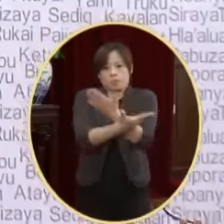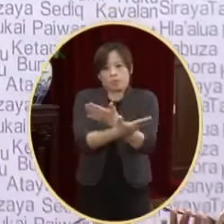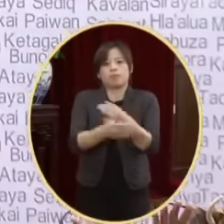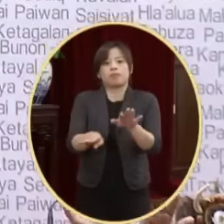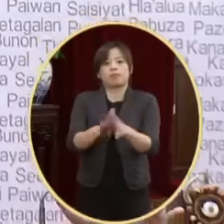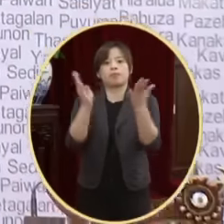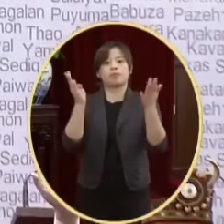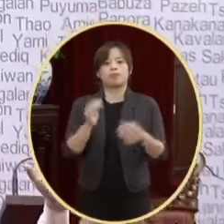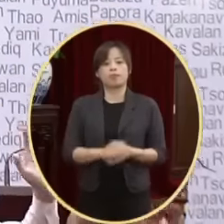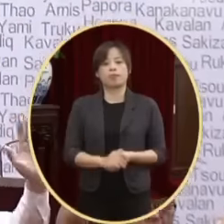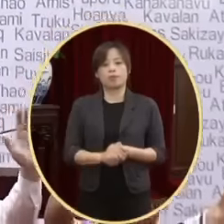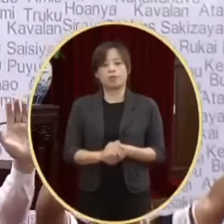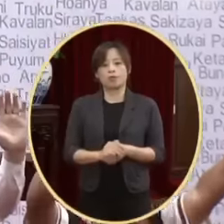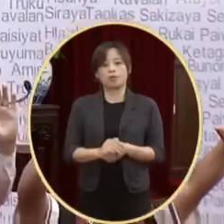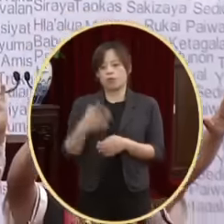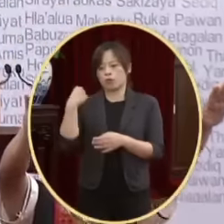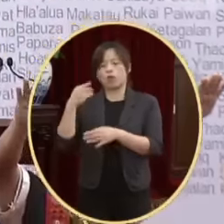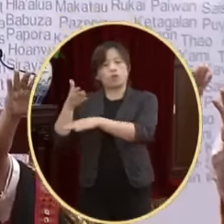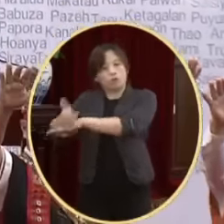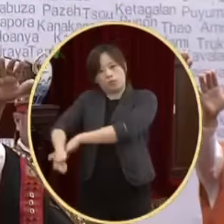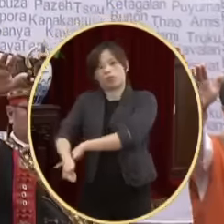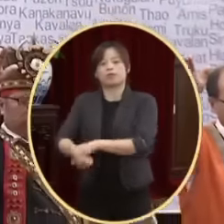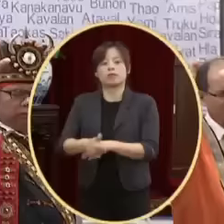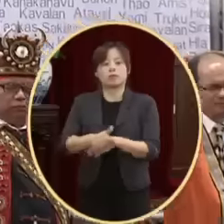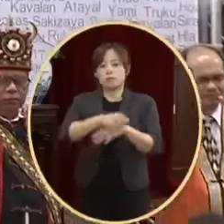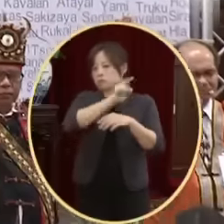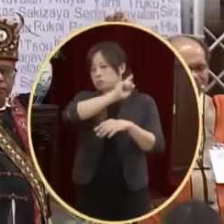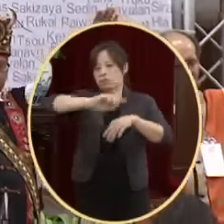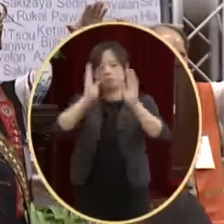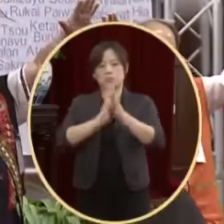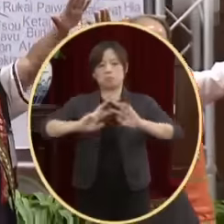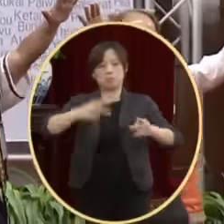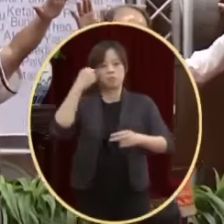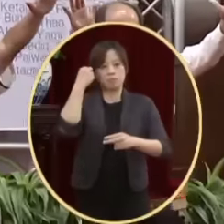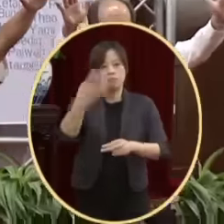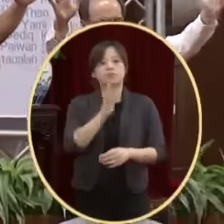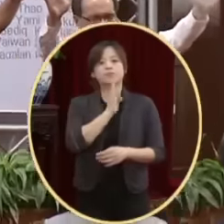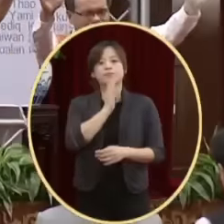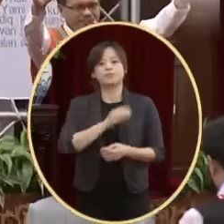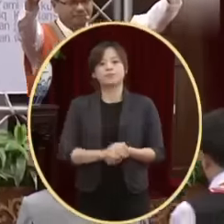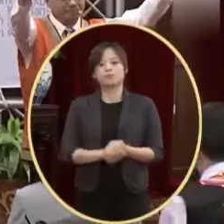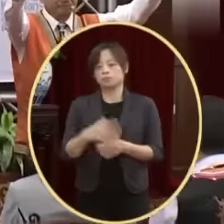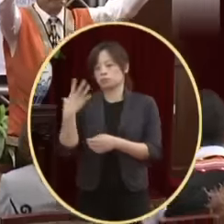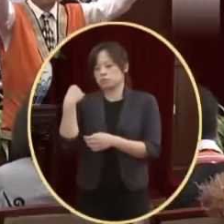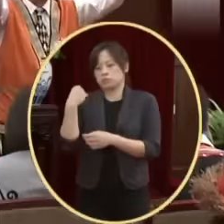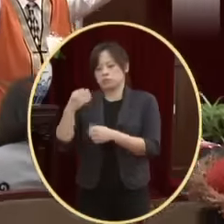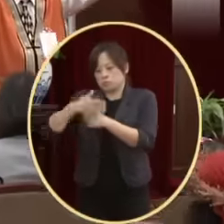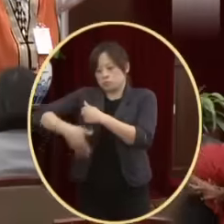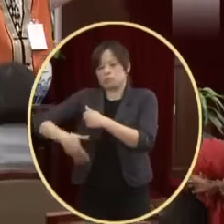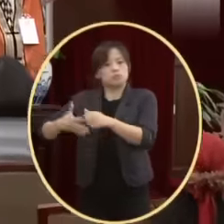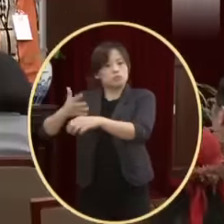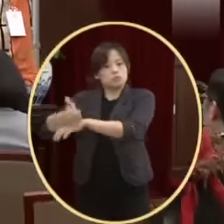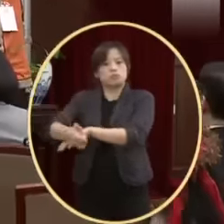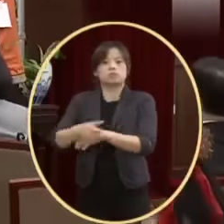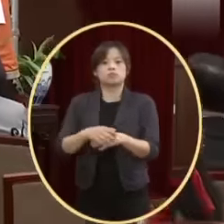节，旧事已过，一切都要变成新的，旧的系统要过